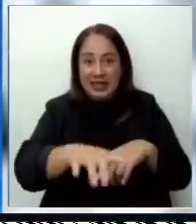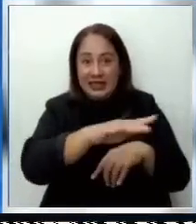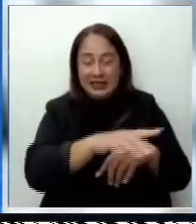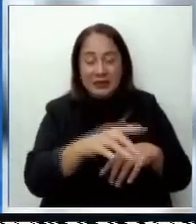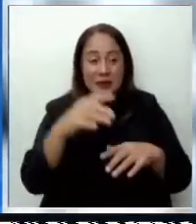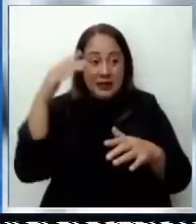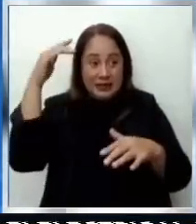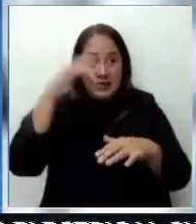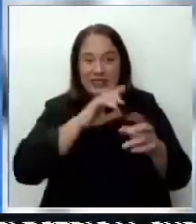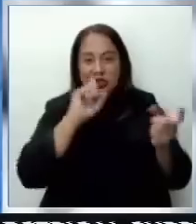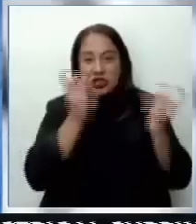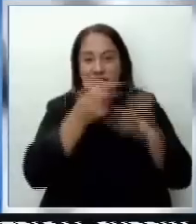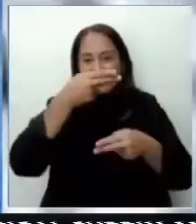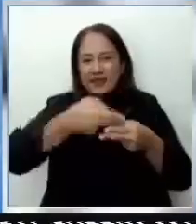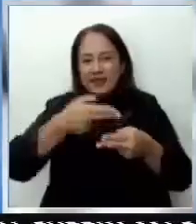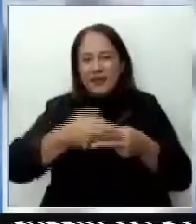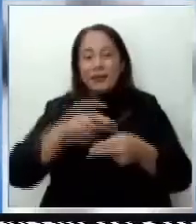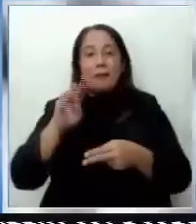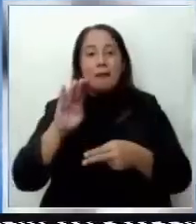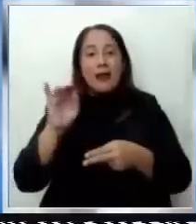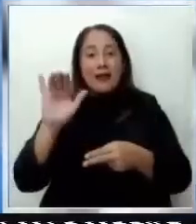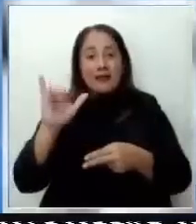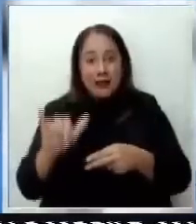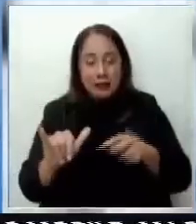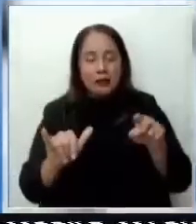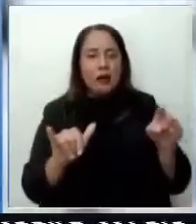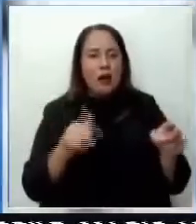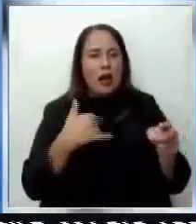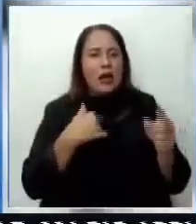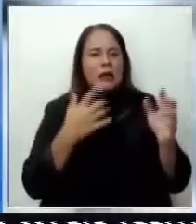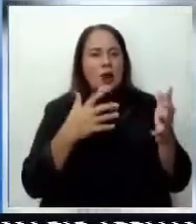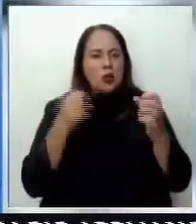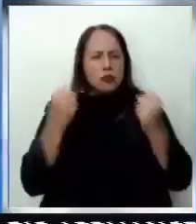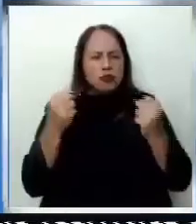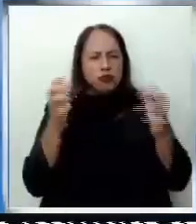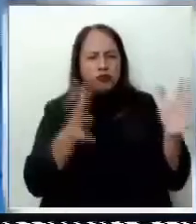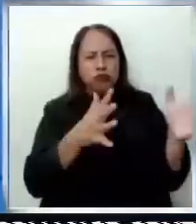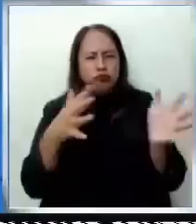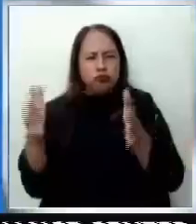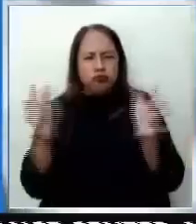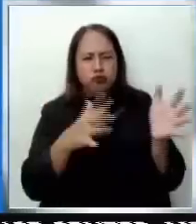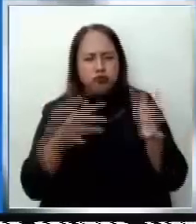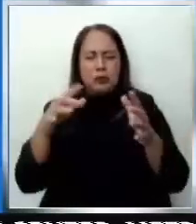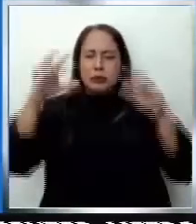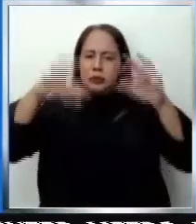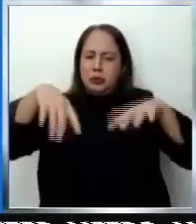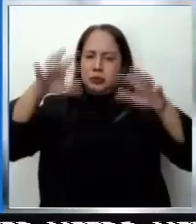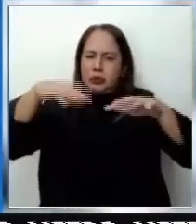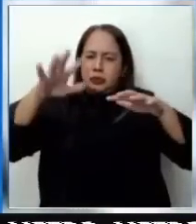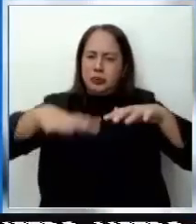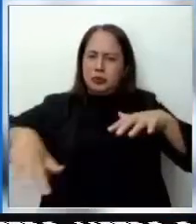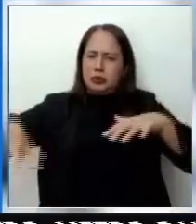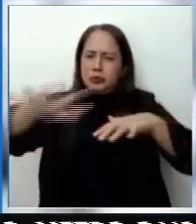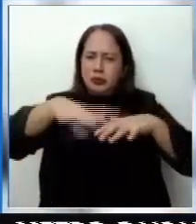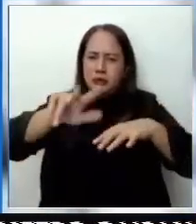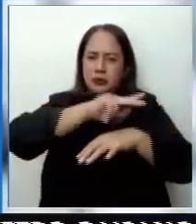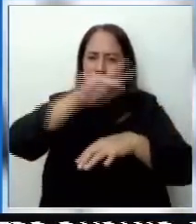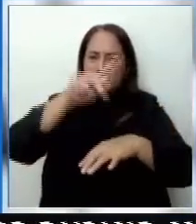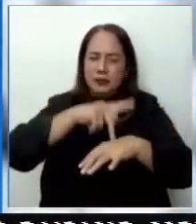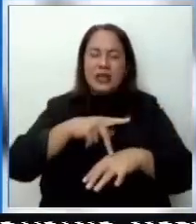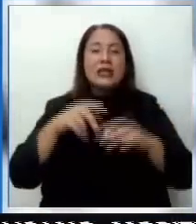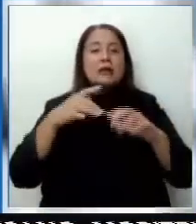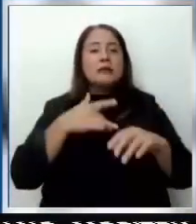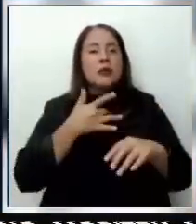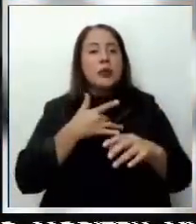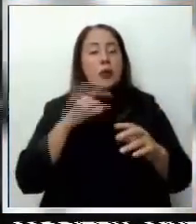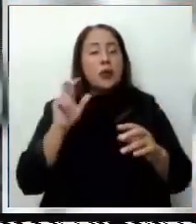Area of Responsibility, hahatakin ito ang hanging habagat na magpapaulan sa malaking bahagi ng bansa. Inaasahang mararamdaman yan sa Linggo hanggang